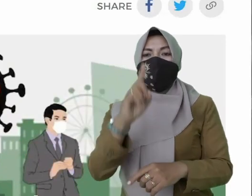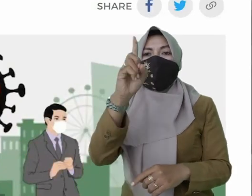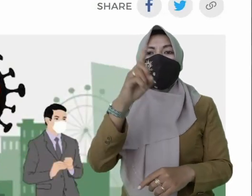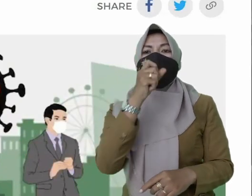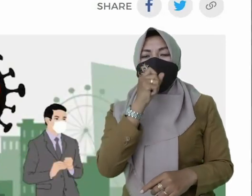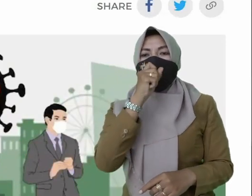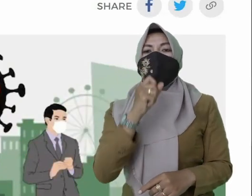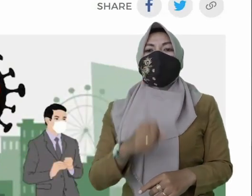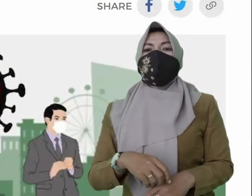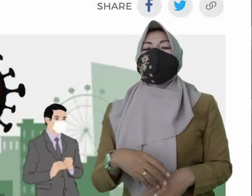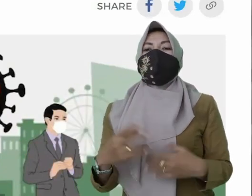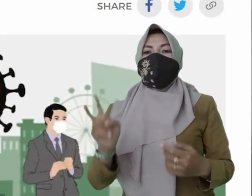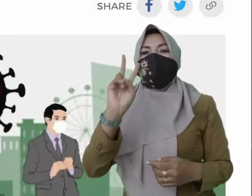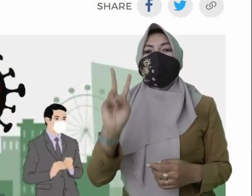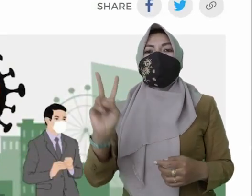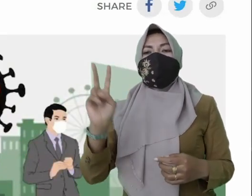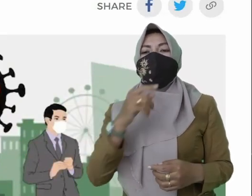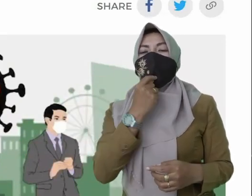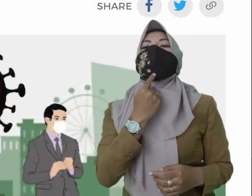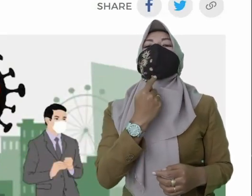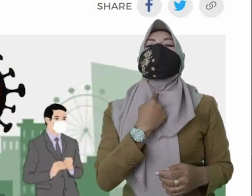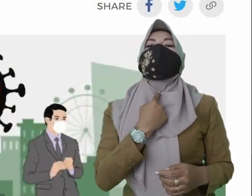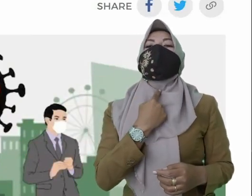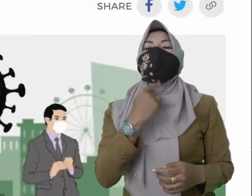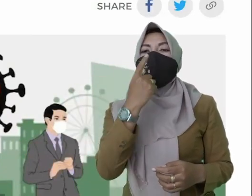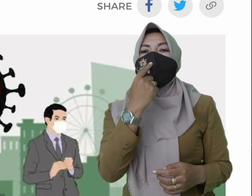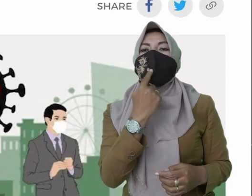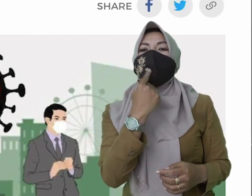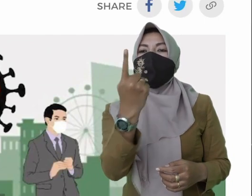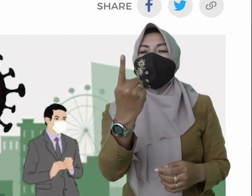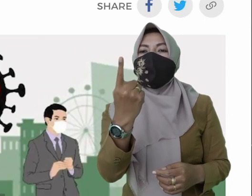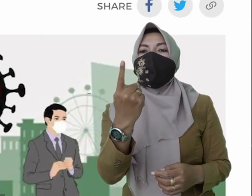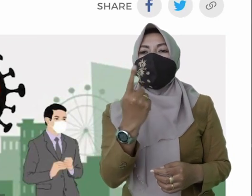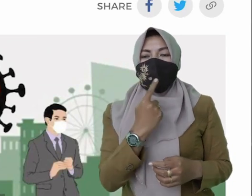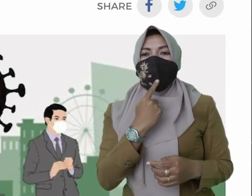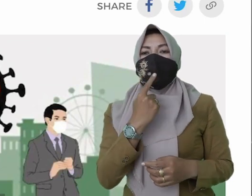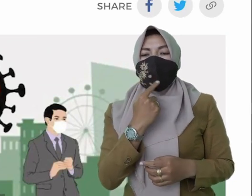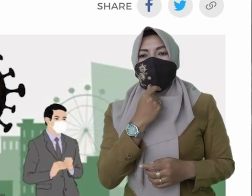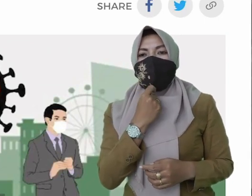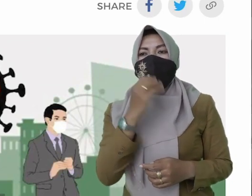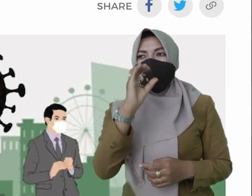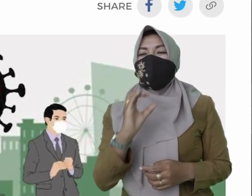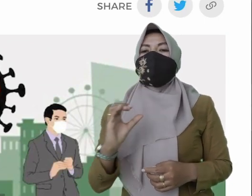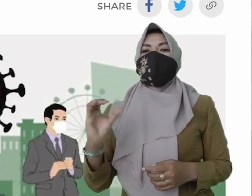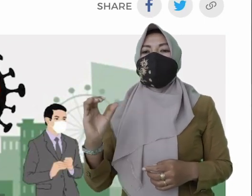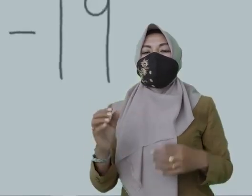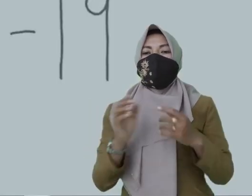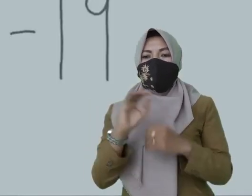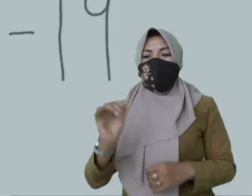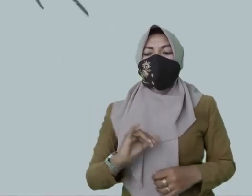8 jam kalau ada virus itu, satu orang batuk, lalu yang keluar melalui mulut, melalui hidung, cairan kita ngomong kan, karena keluar cairan, keluar